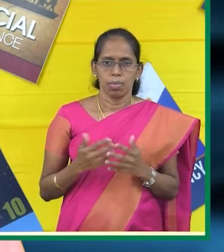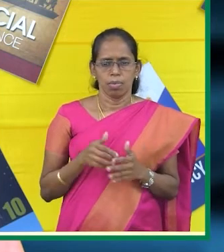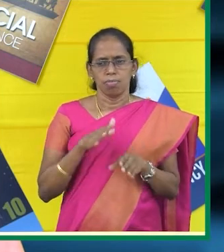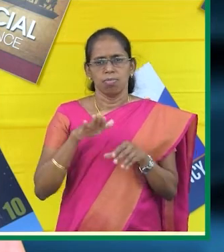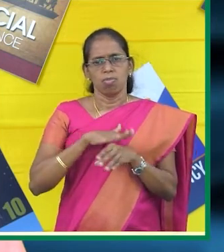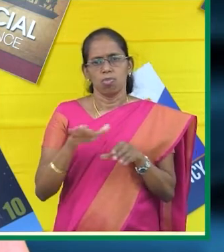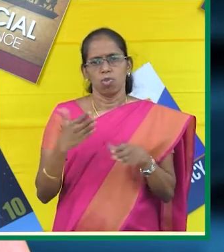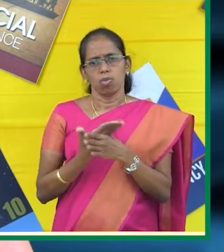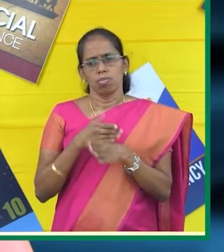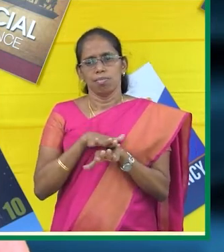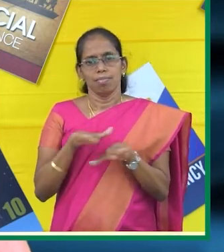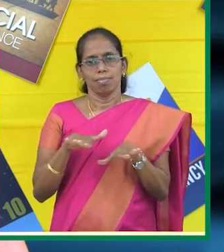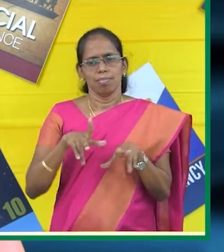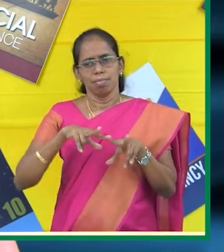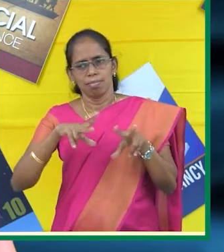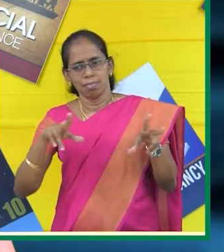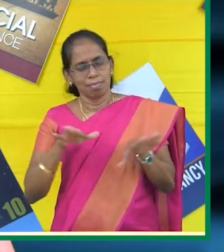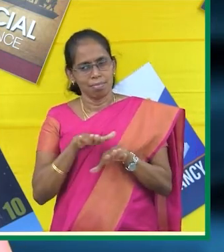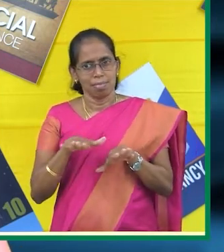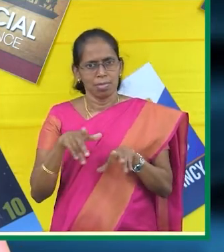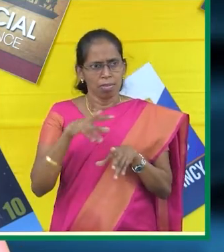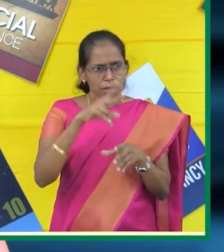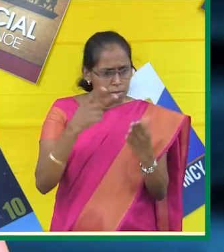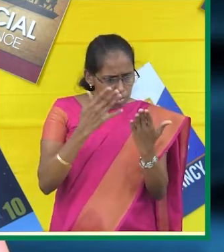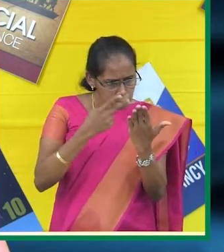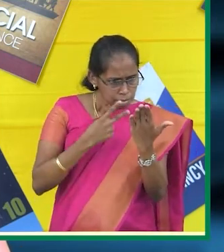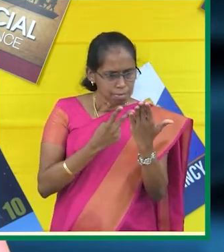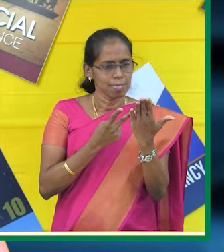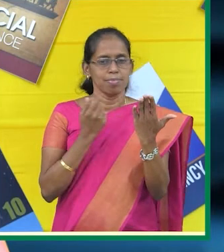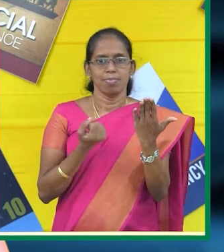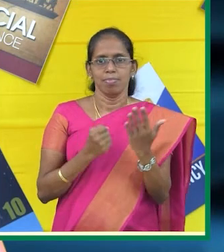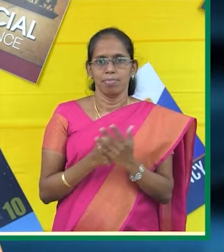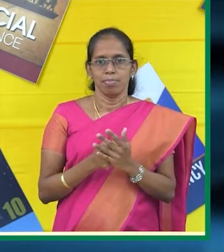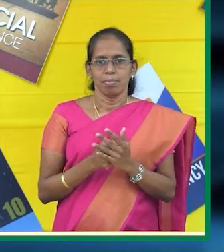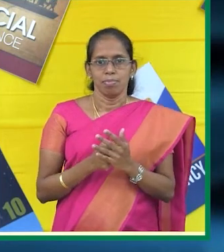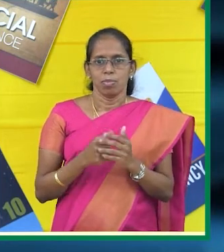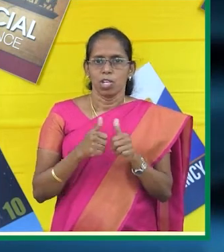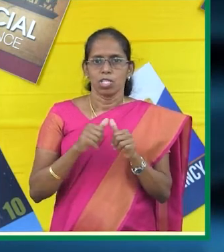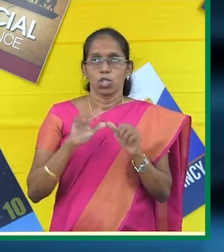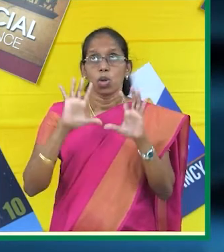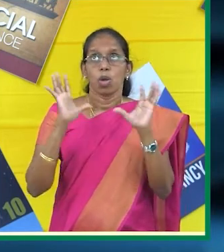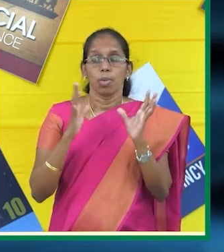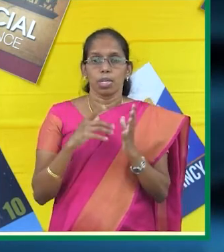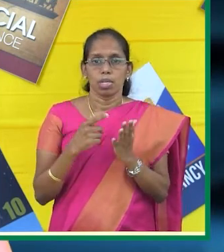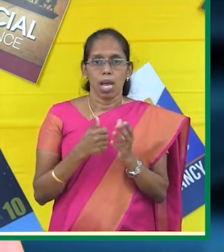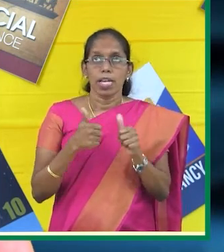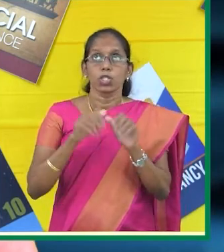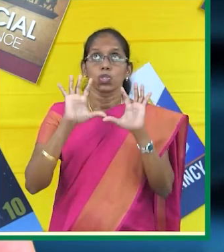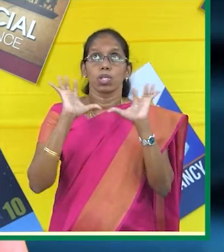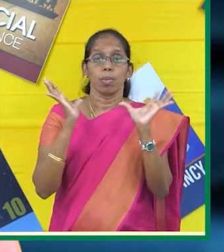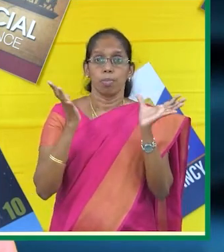அவர் முடித்து கொண்டு பல்வேறு செய்திகளை பார்க்கிறார். அஸ்ட்ரோனாமிக்கல் ரிசீவ்ஸ் நியூஸ் ஆஃப் ஆஸ்ட்ரானமி,